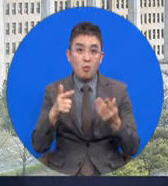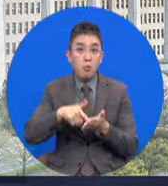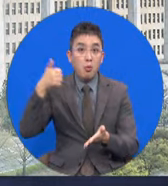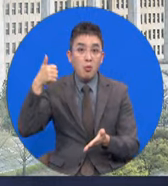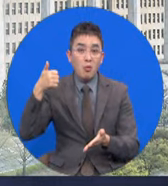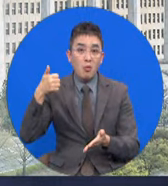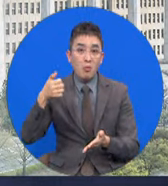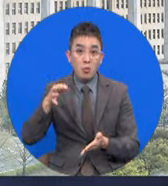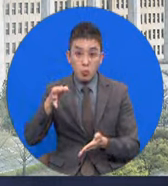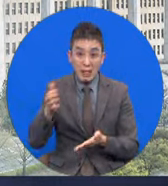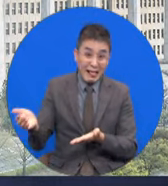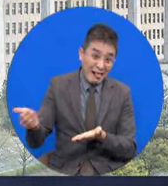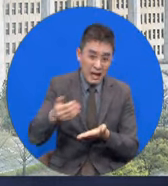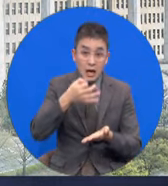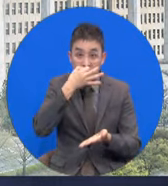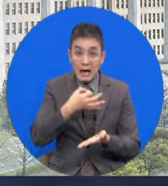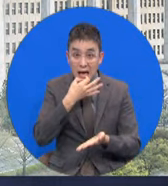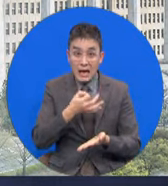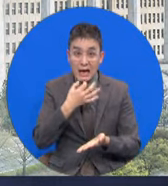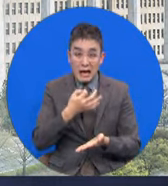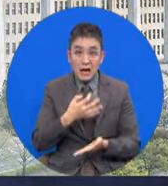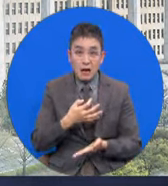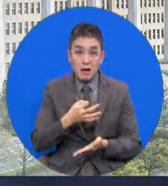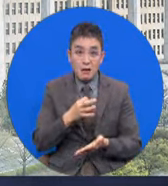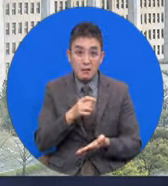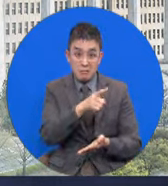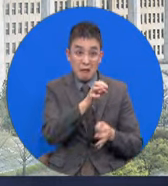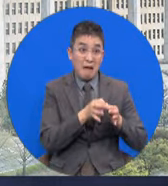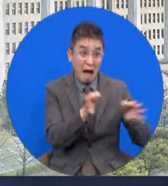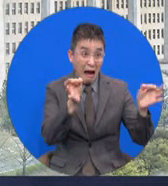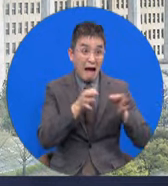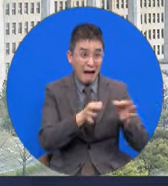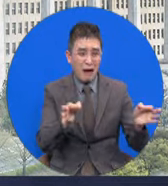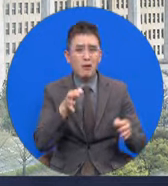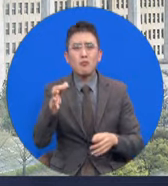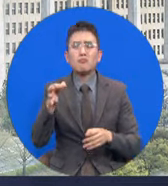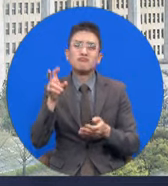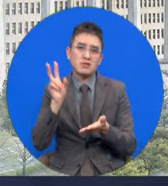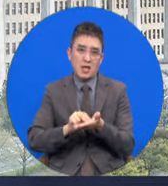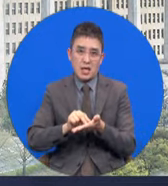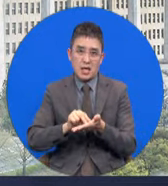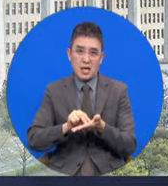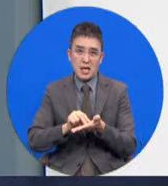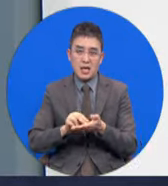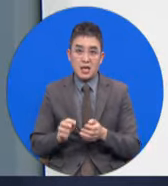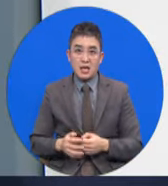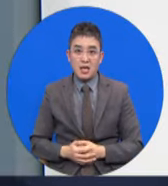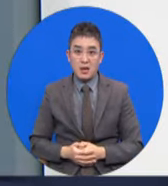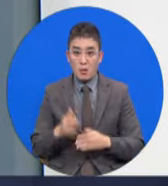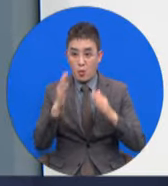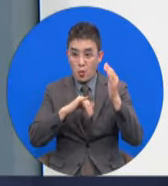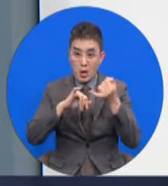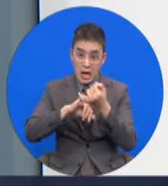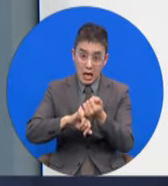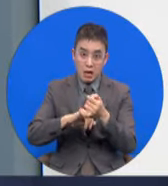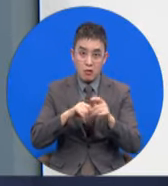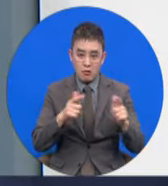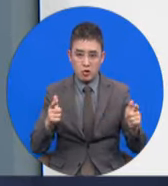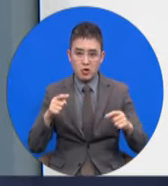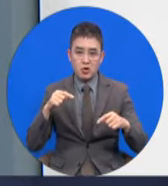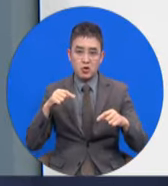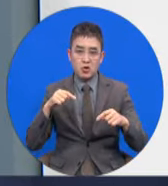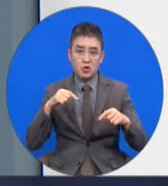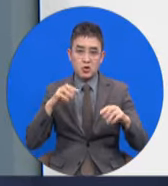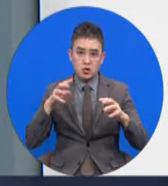덜 거치는데 더 많은 돈을 쓰자? 결국 돈 문제입니다. 결국은. 그래서 이제 사실 이 공약이 많은 뭐 정치학자들이나